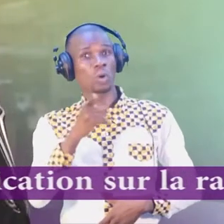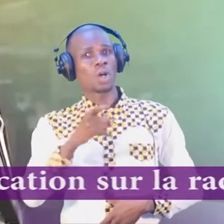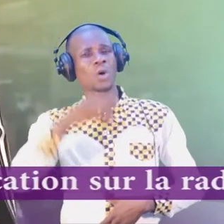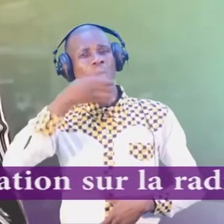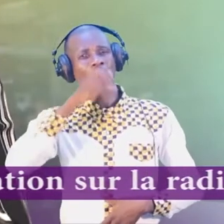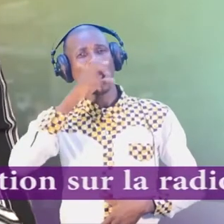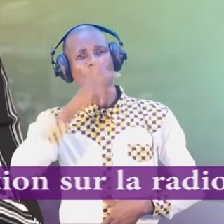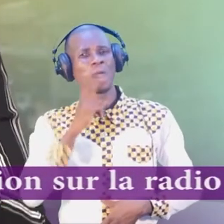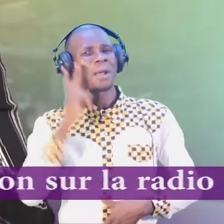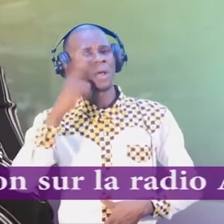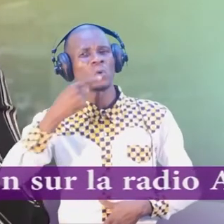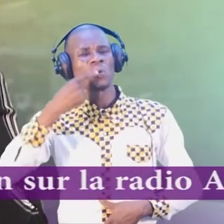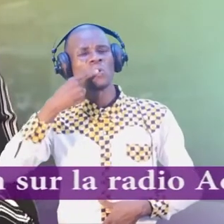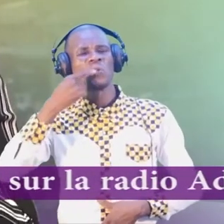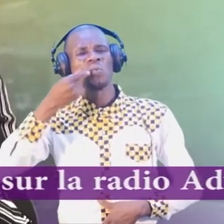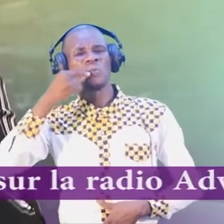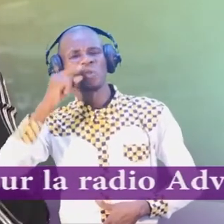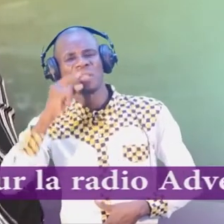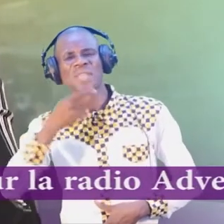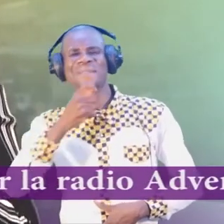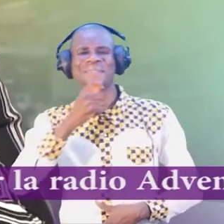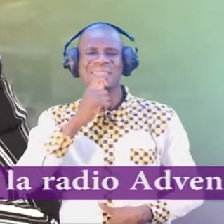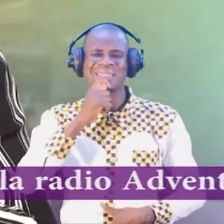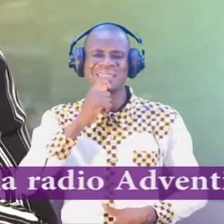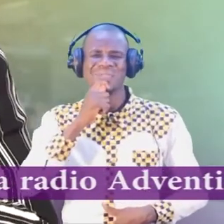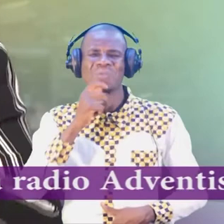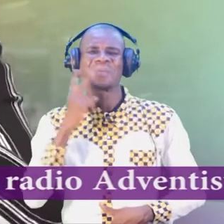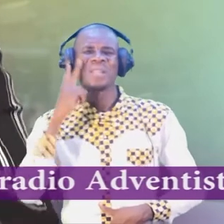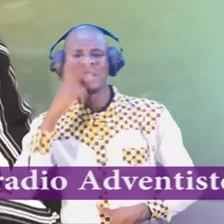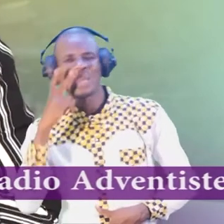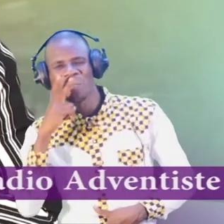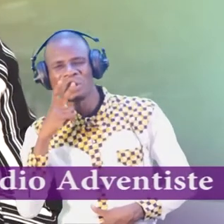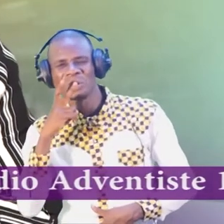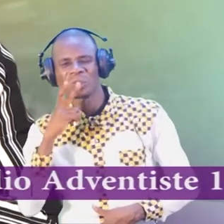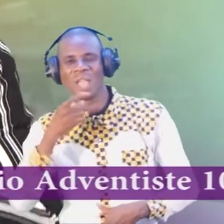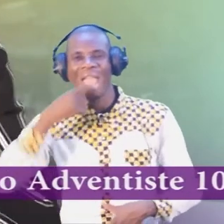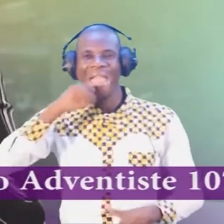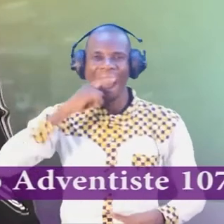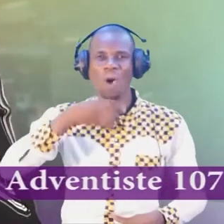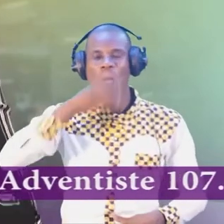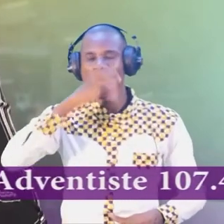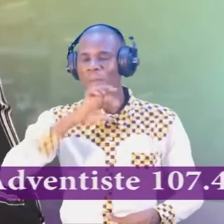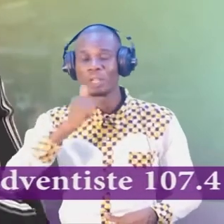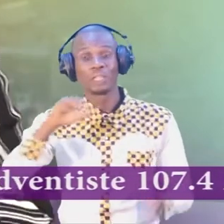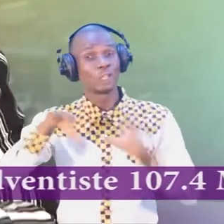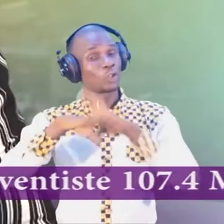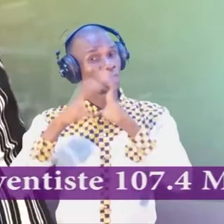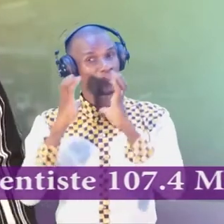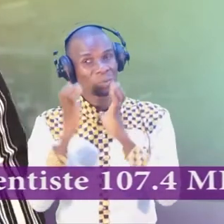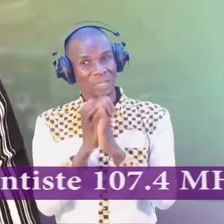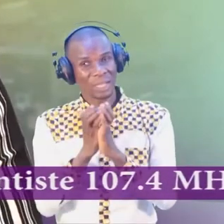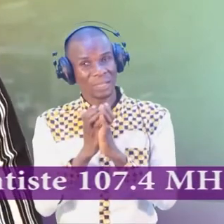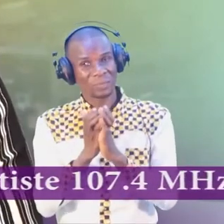Na unajua sehemu ya kubwa ya muhimu sana katika hatua hizi ni kuomba Mungu akusaidie.